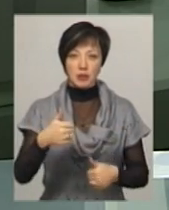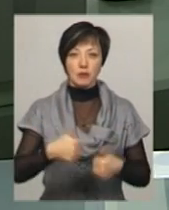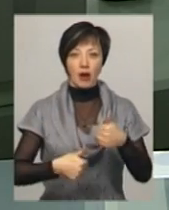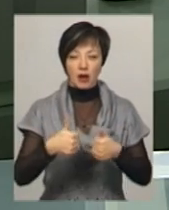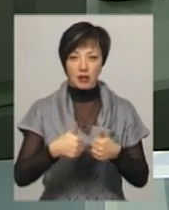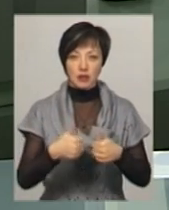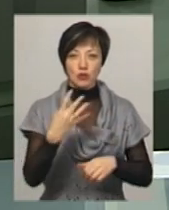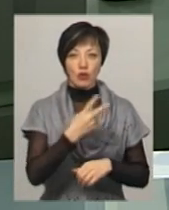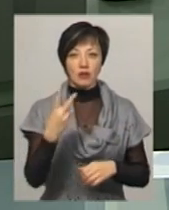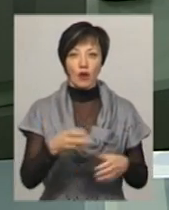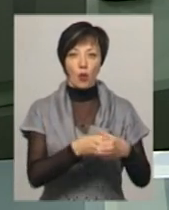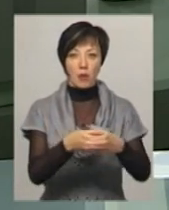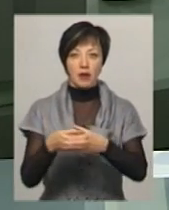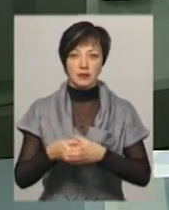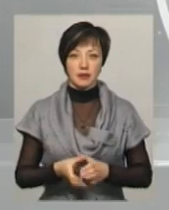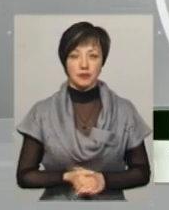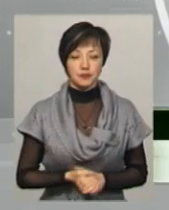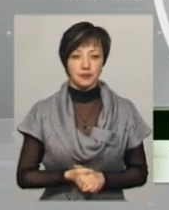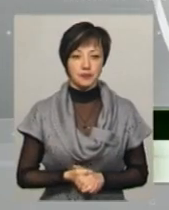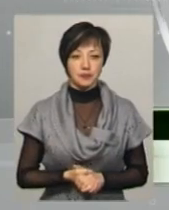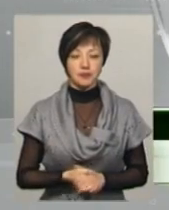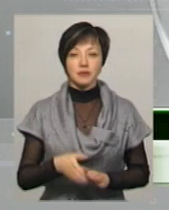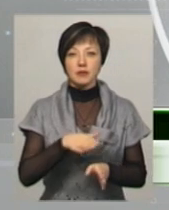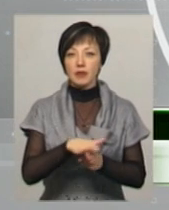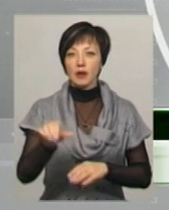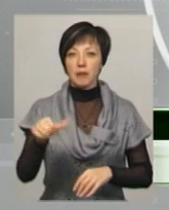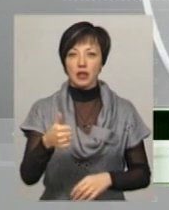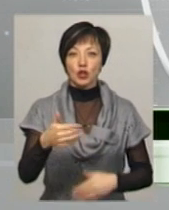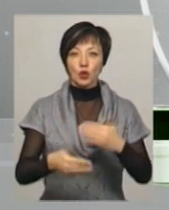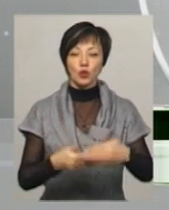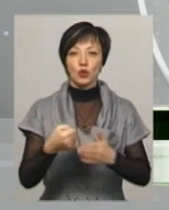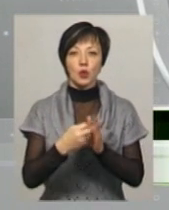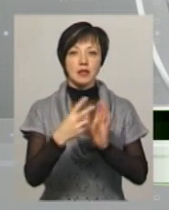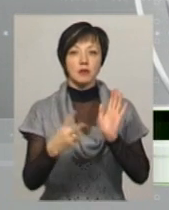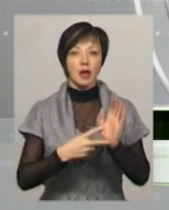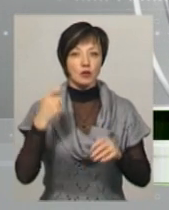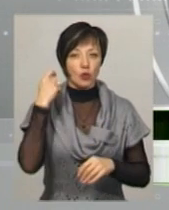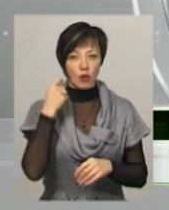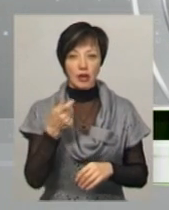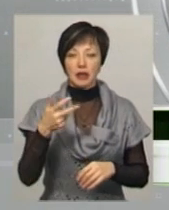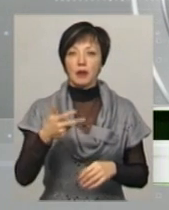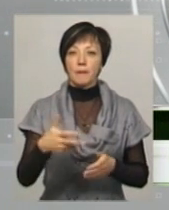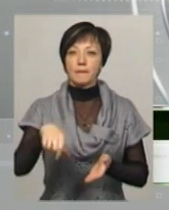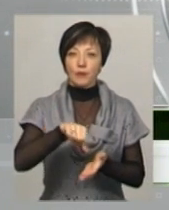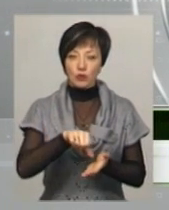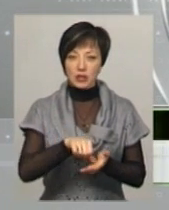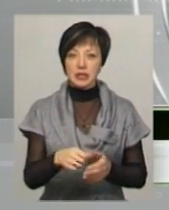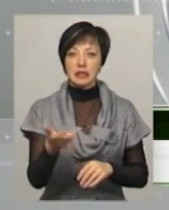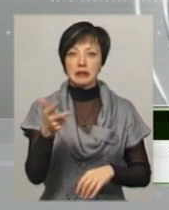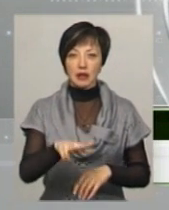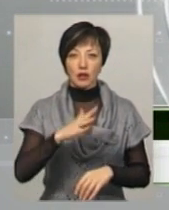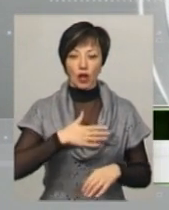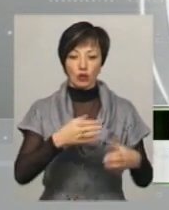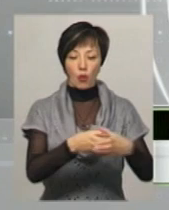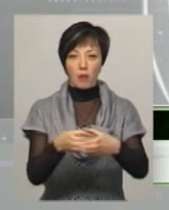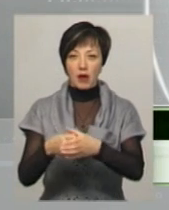змагалися 42 команди. Відбувся перший тур до 17 років, в якому прийняло участь 3 наших